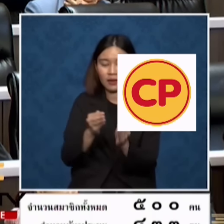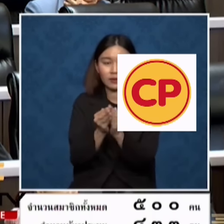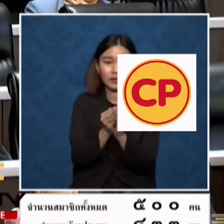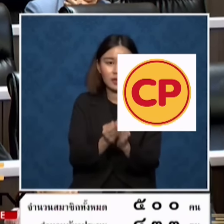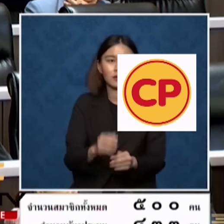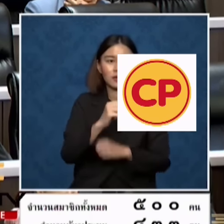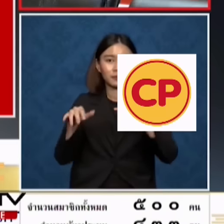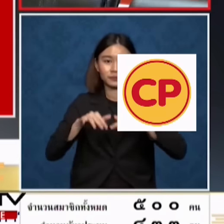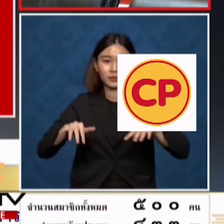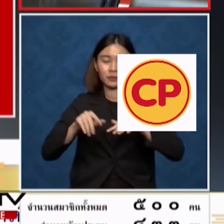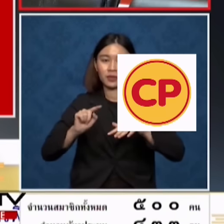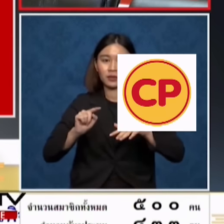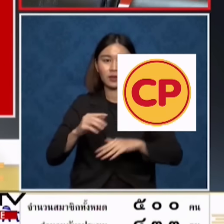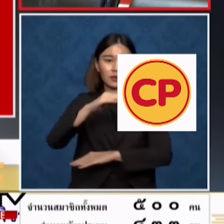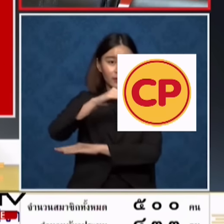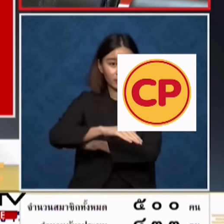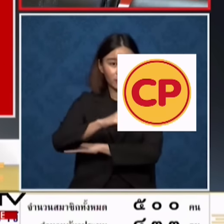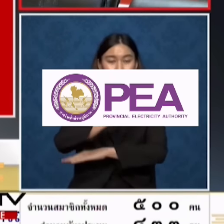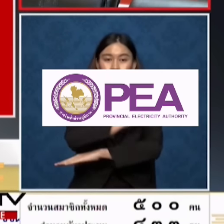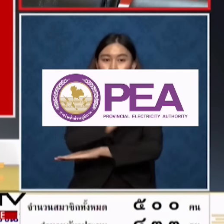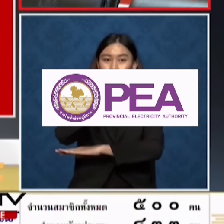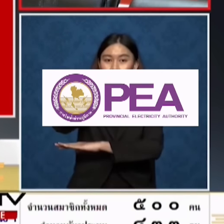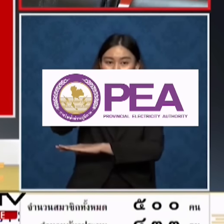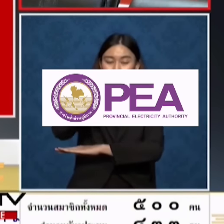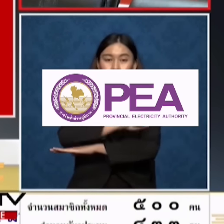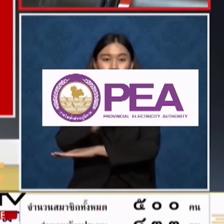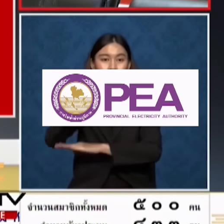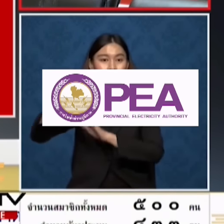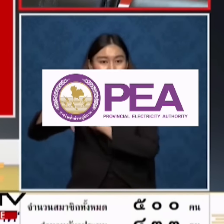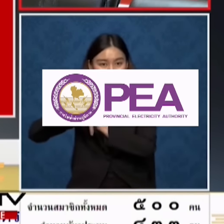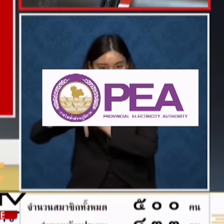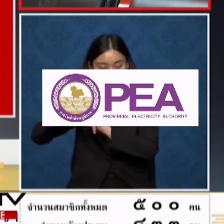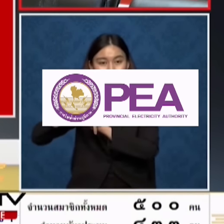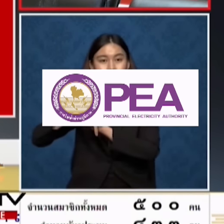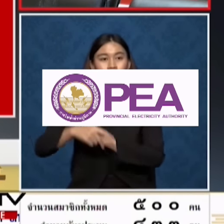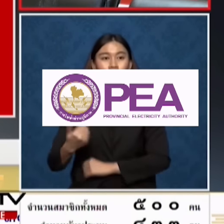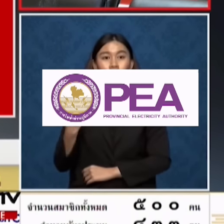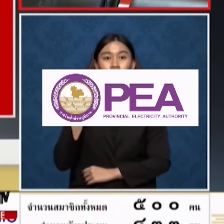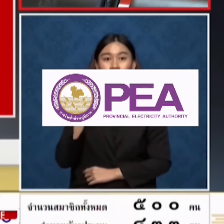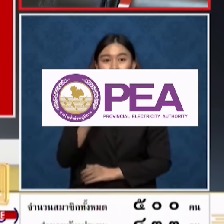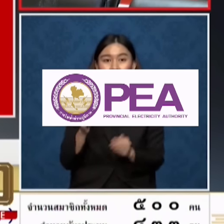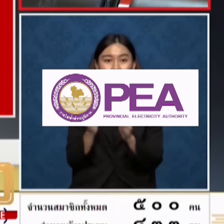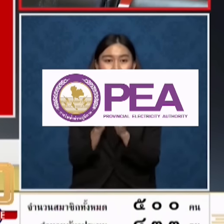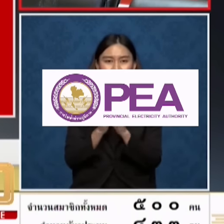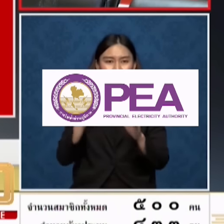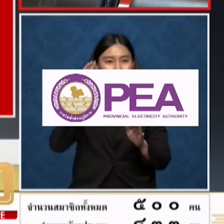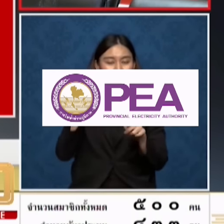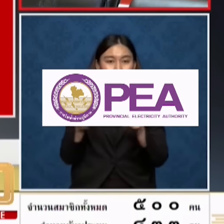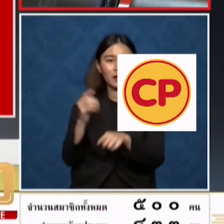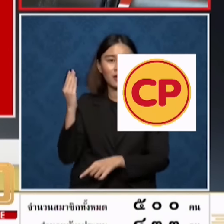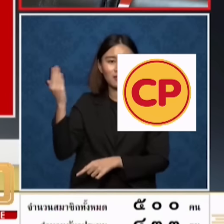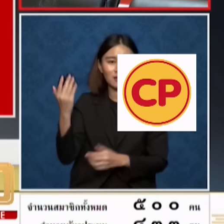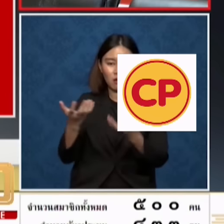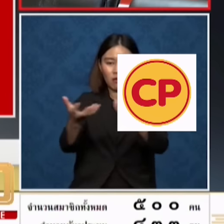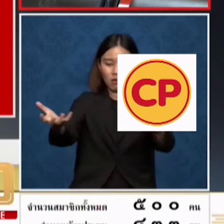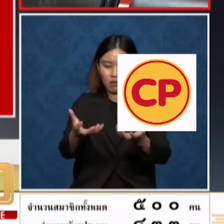ปีละ17ล้านตันทุกเย็นวันพุธเย็นวันพฤหัสนะฮะก็จะมีอาหารอย่างเงี้ยกองอ